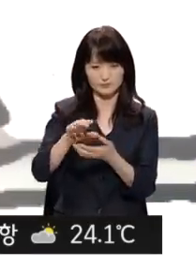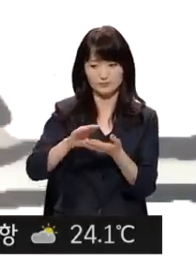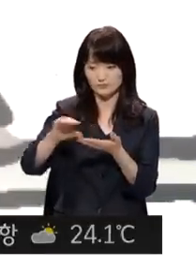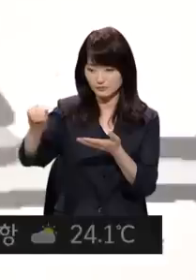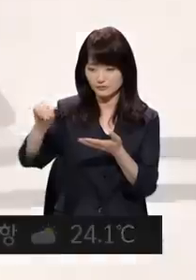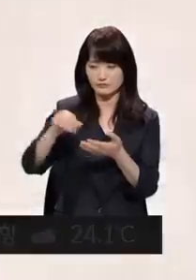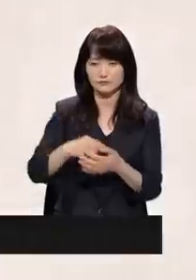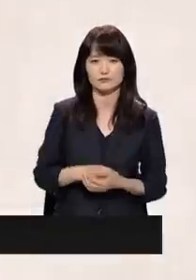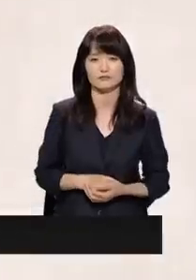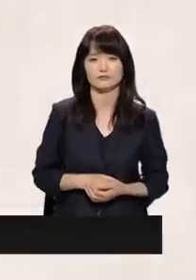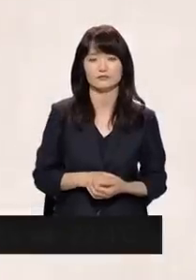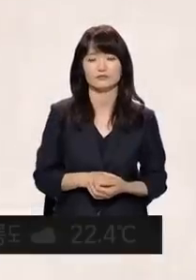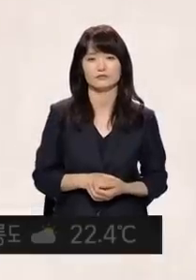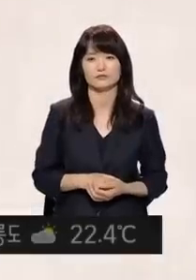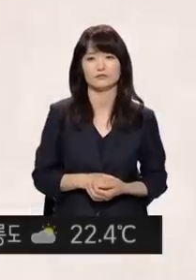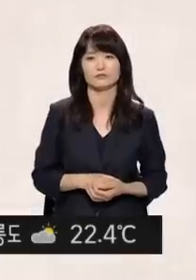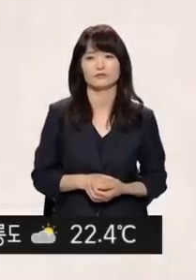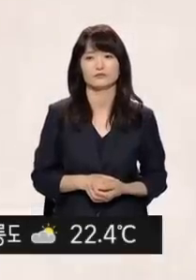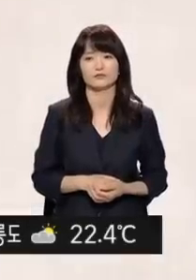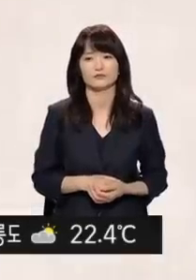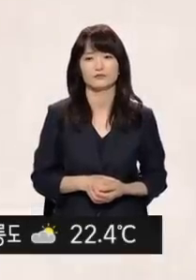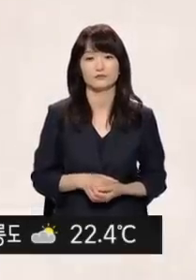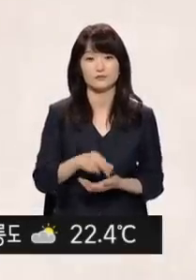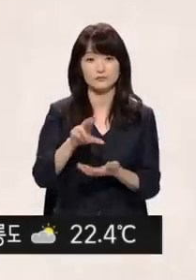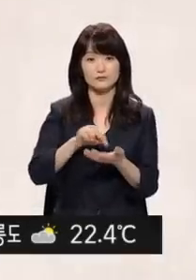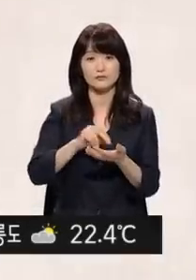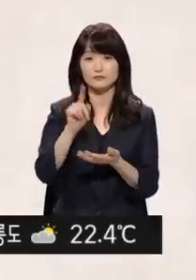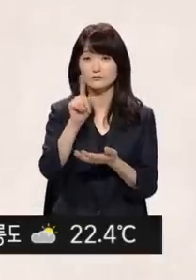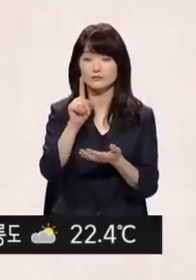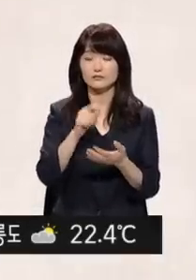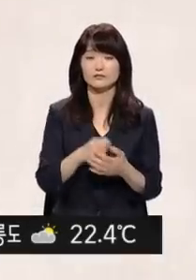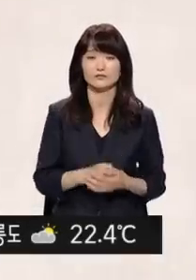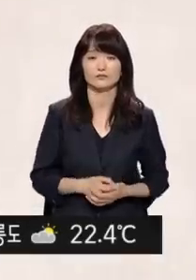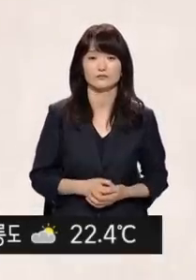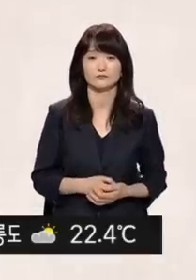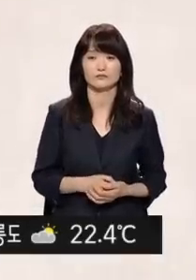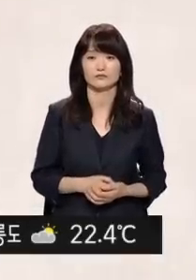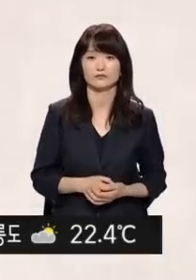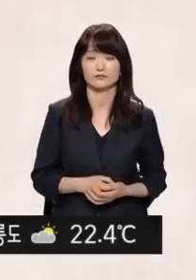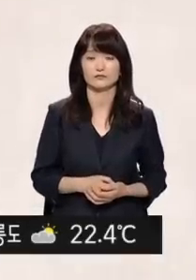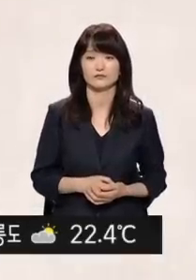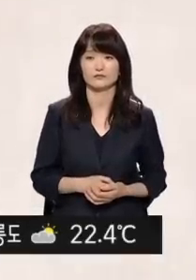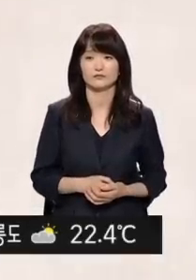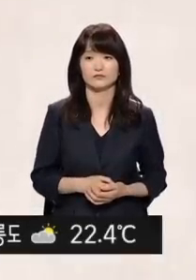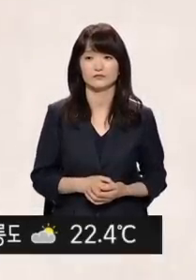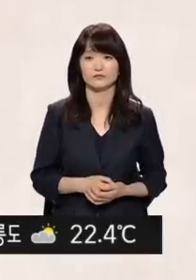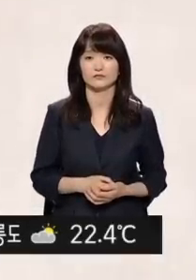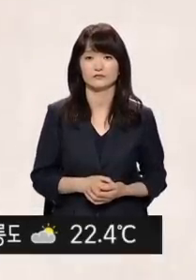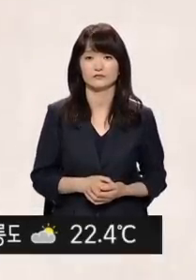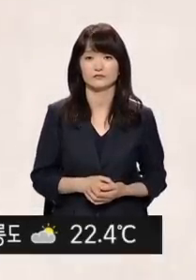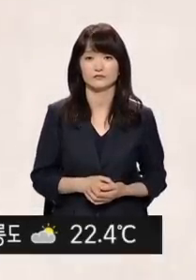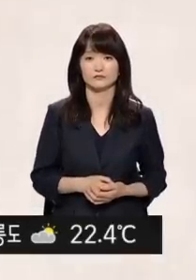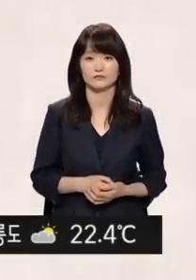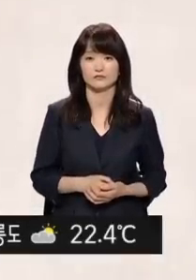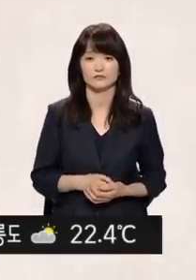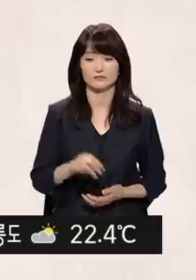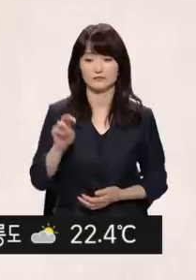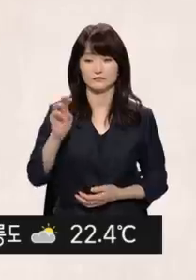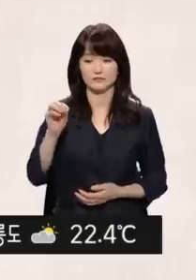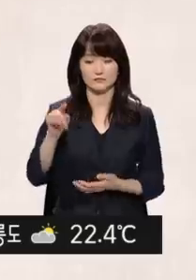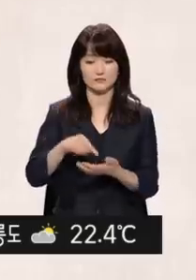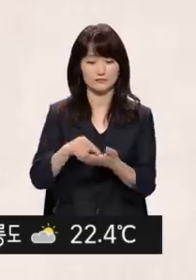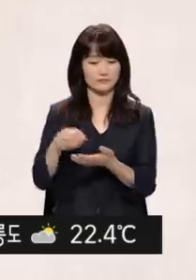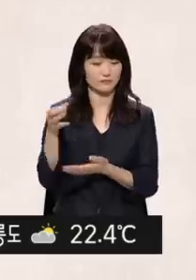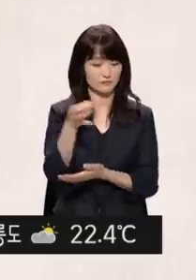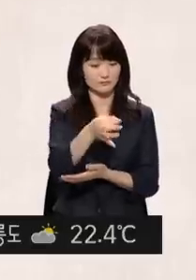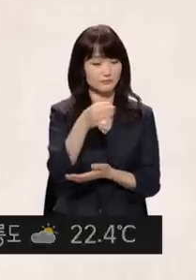사과는 받은 상태죠 그런데 문제는 뭐냐면 실제로 이게 나 30만원 해줄 수가 없다라고